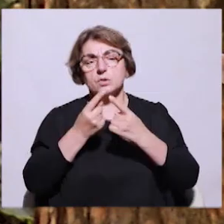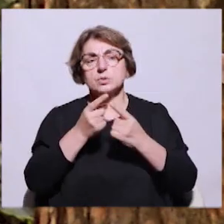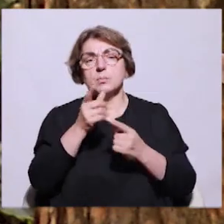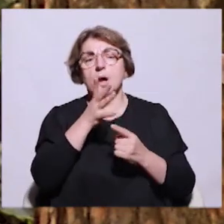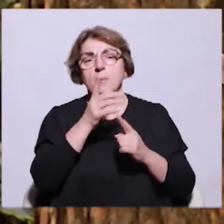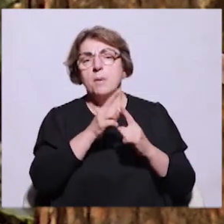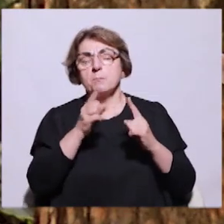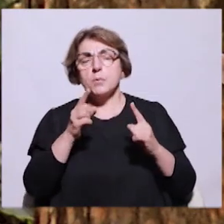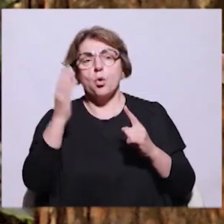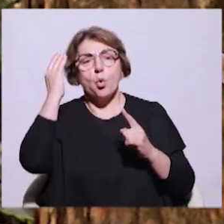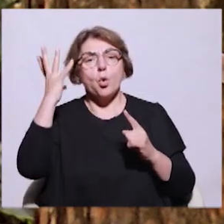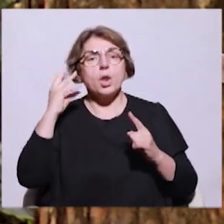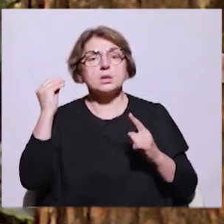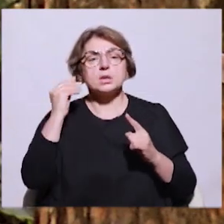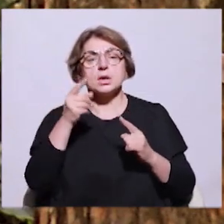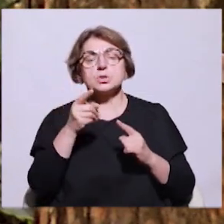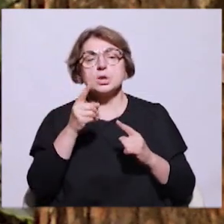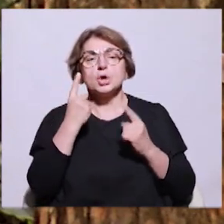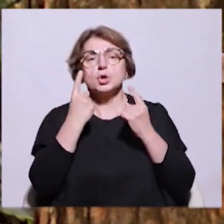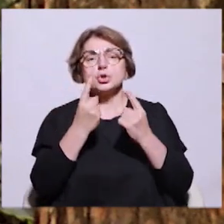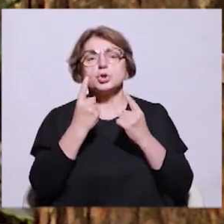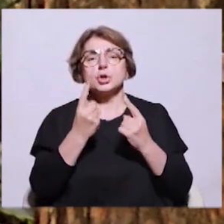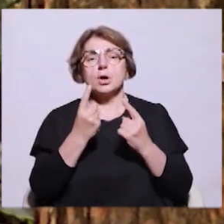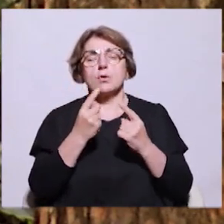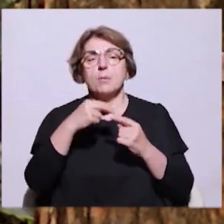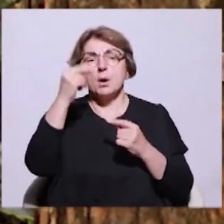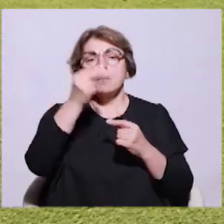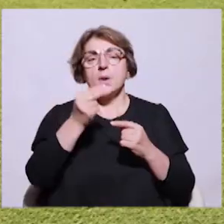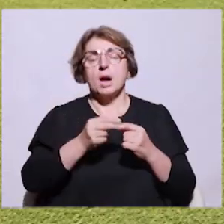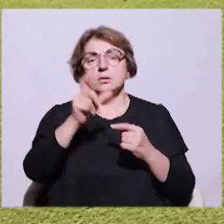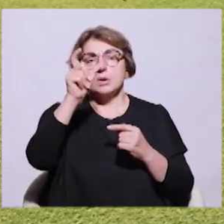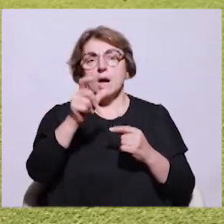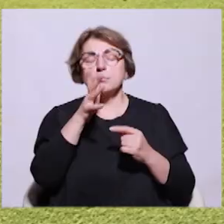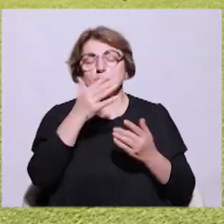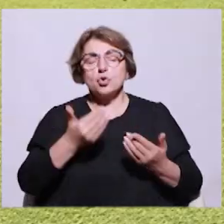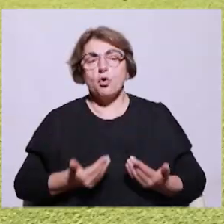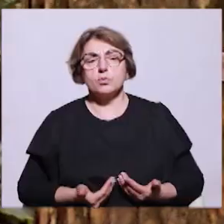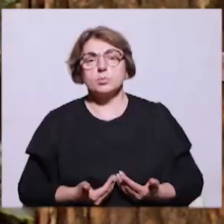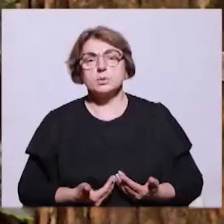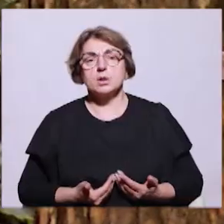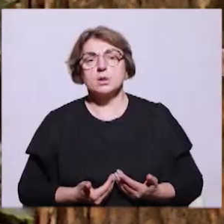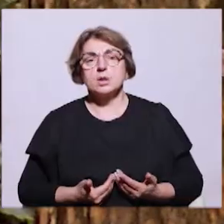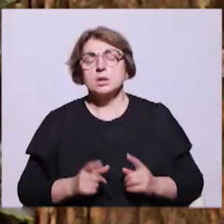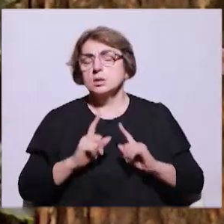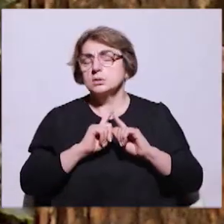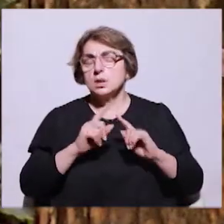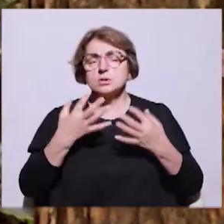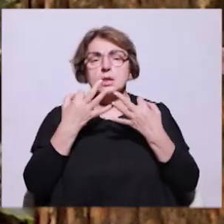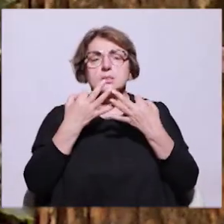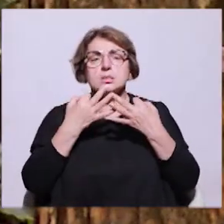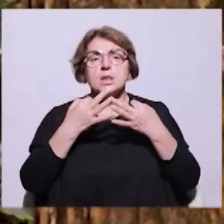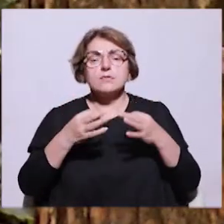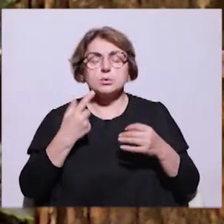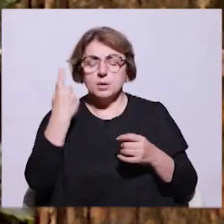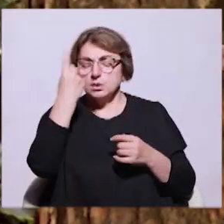პერიოდში ჰოლანდიაში და თითოეული მხატვარი, რომელიც ამ პერიოდში ცხოვრობდა, საოცარი თავისუფლებით